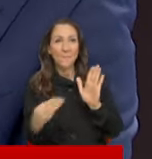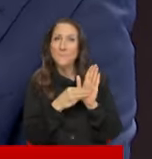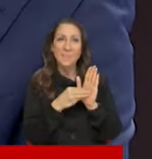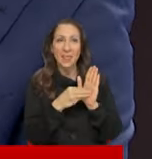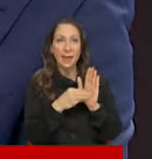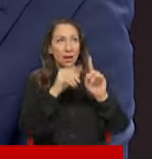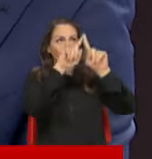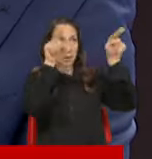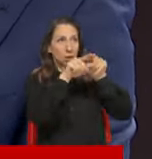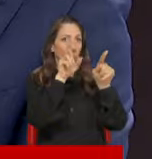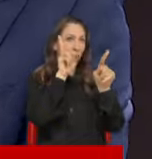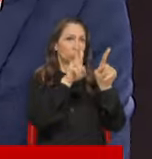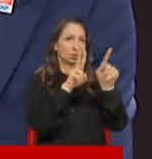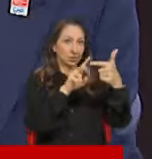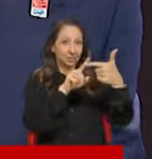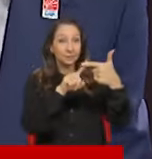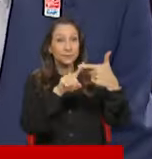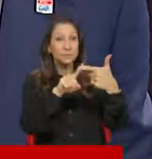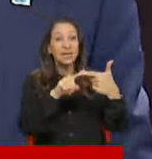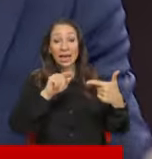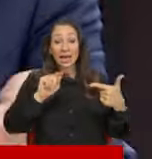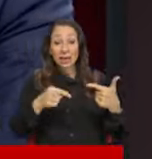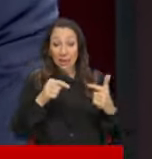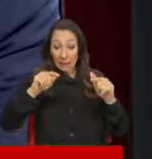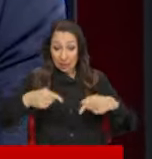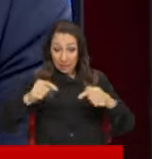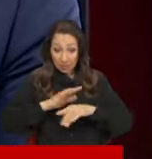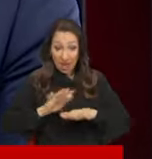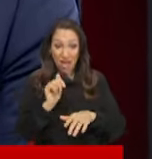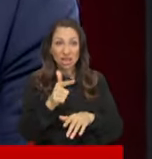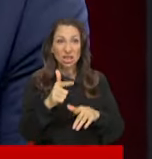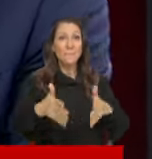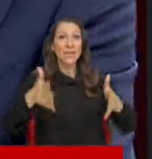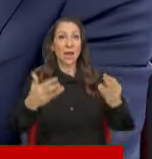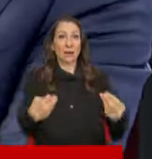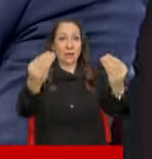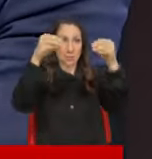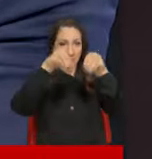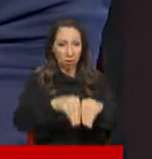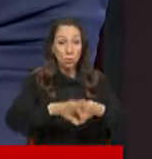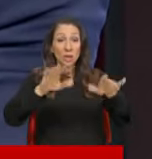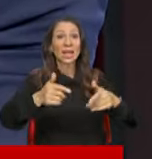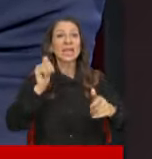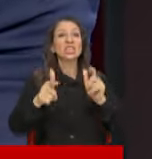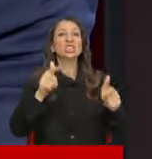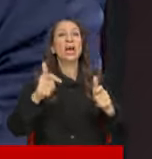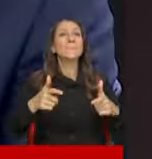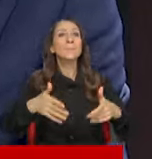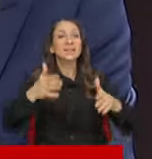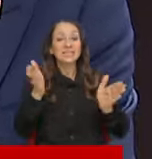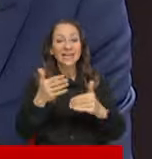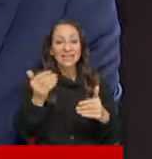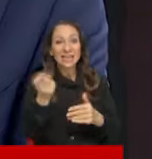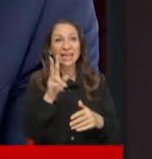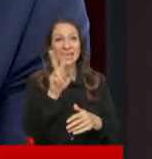olacak birinci ekranda görüyoruz sonra ıslak imzalı tutanaklar ilçe binasına getirilecek bütün ilçe binalarında sandık sayısına göre